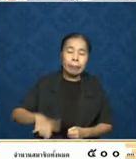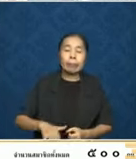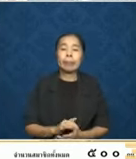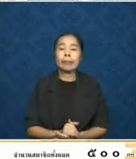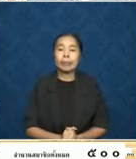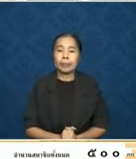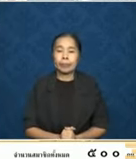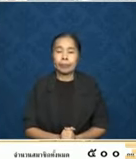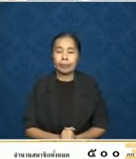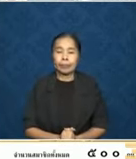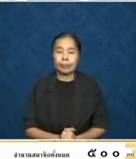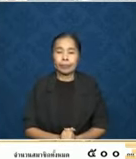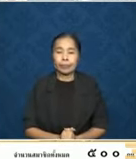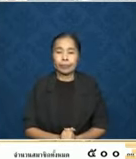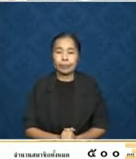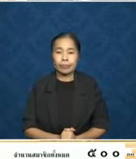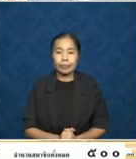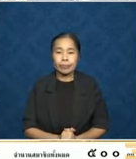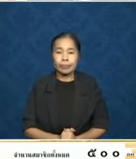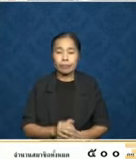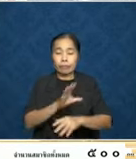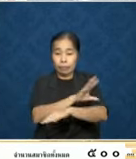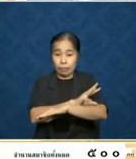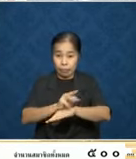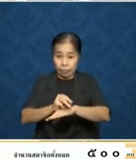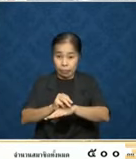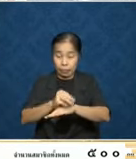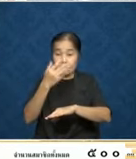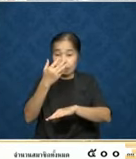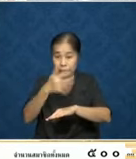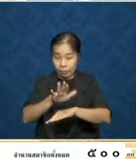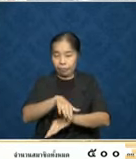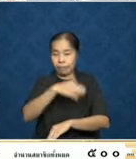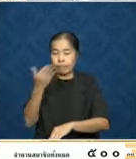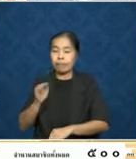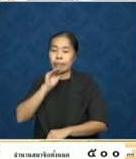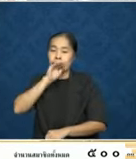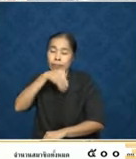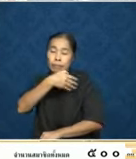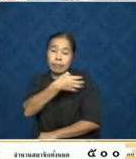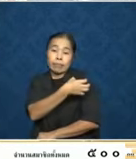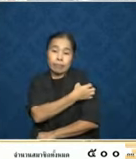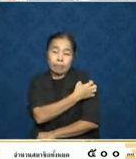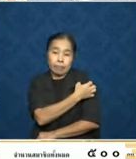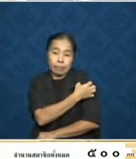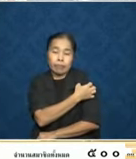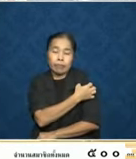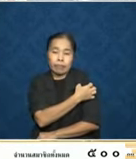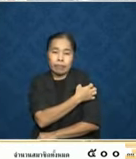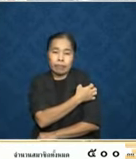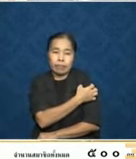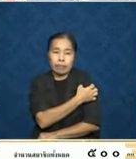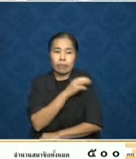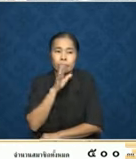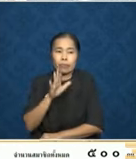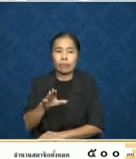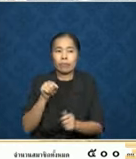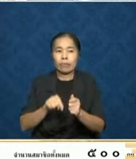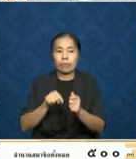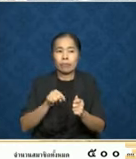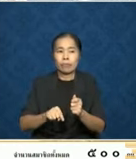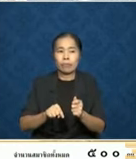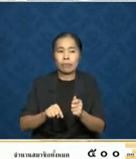ครับนอกจากที่มหาสารคามแล้วนะครับยังมีเทศบาลนะครับของในเขตอำเภอบ่อ